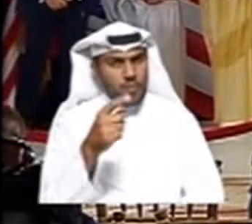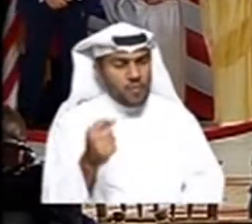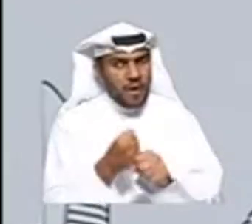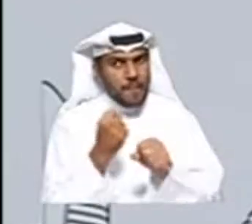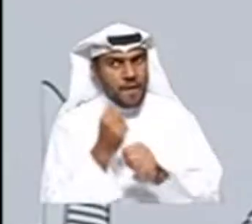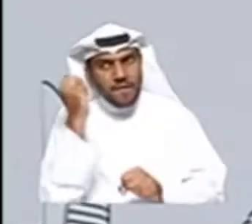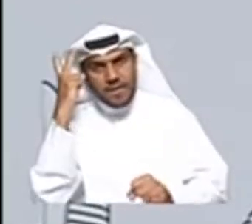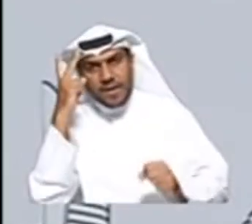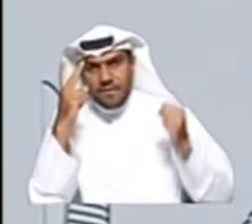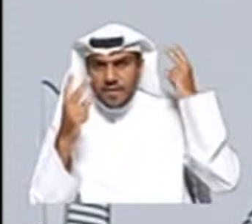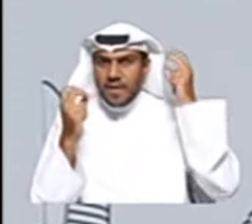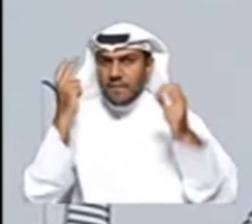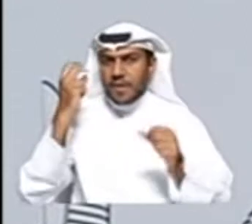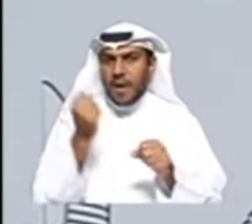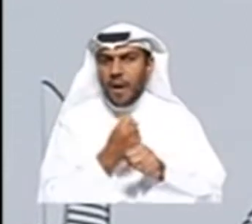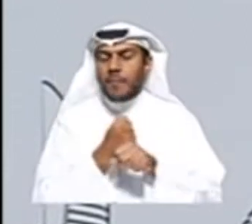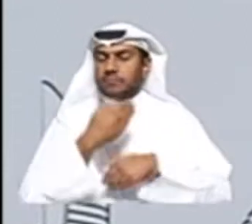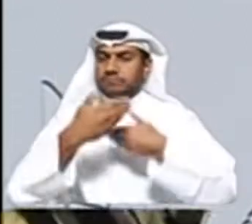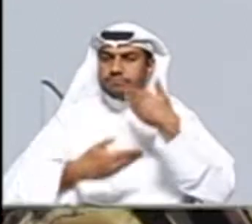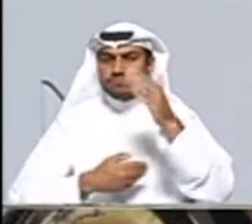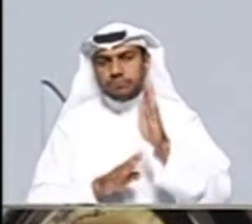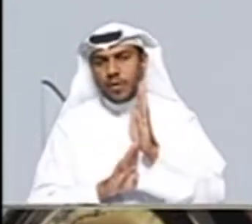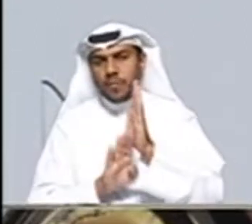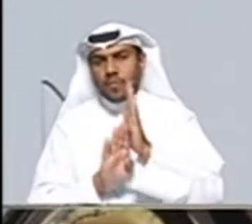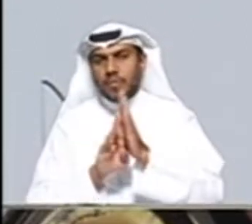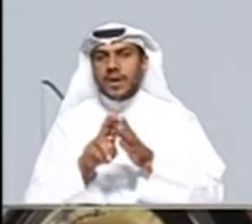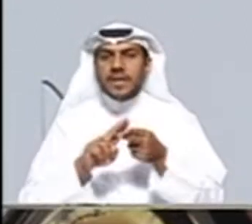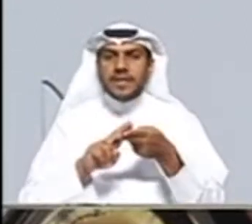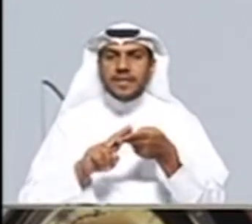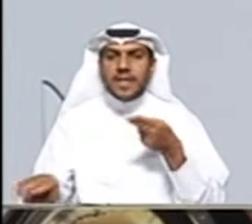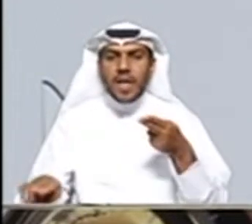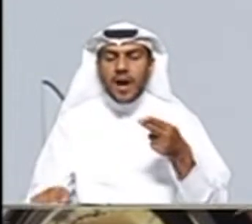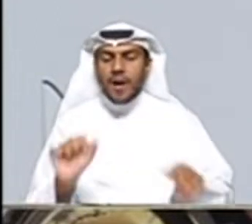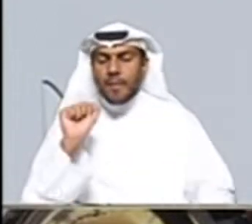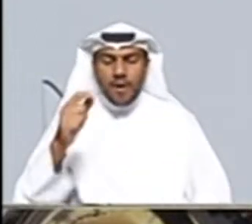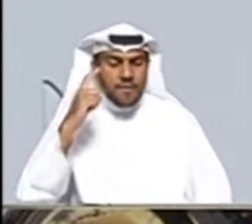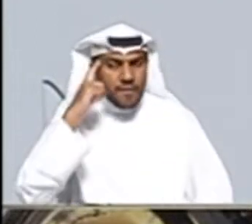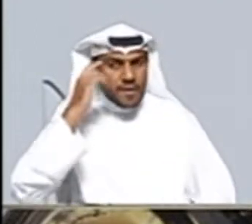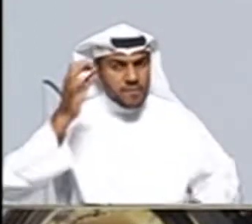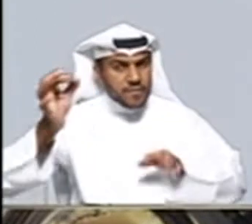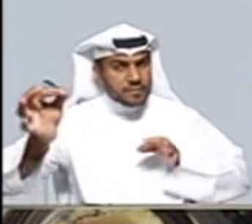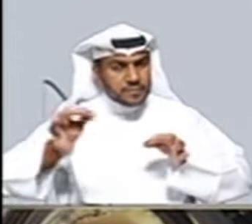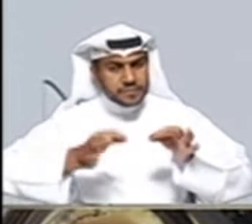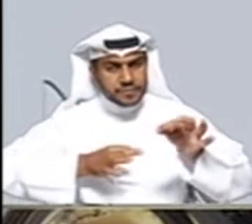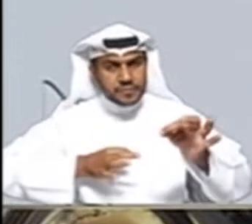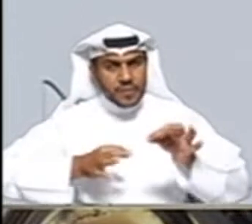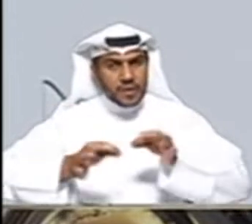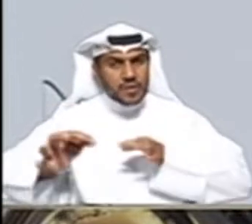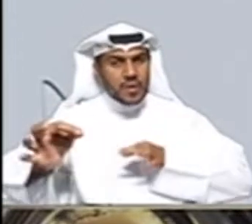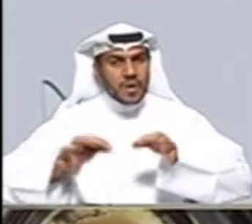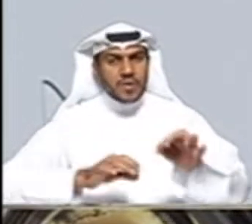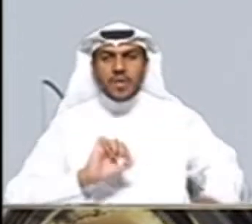أفكار لمواصلة عملية السلام ووضع خطة للسلام